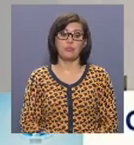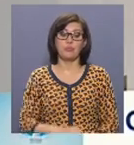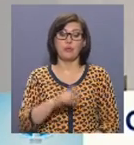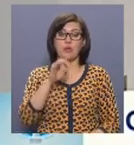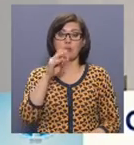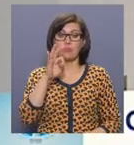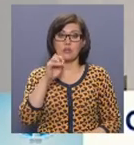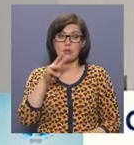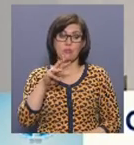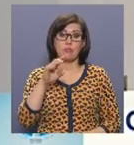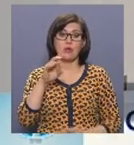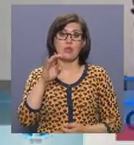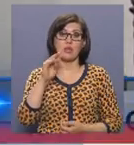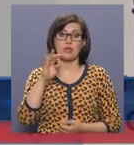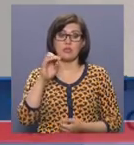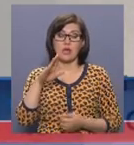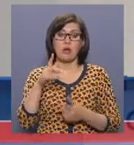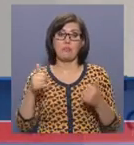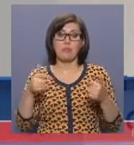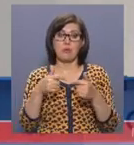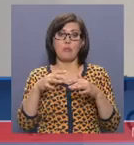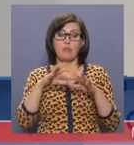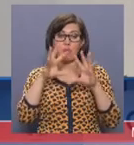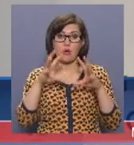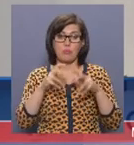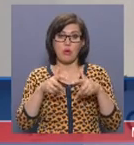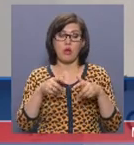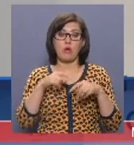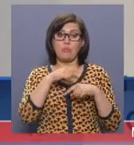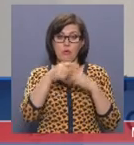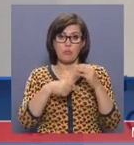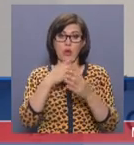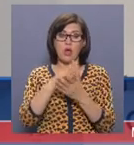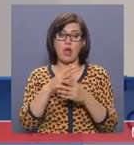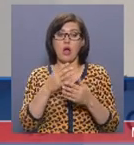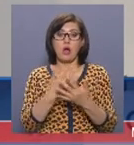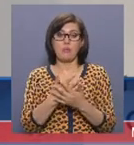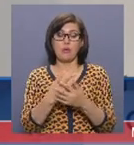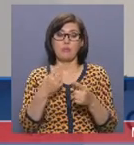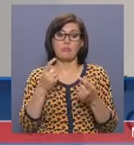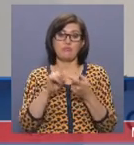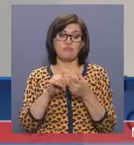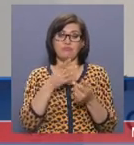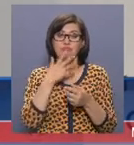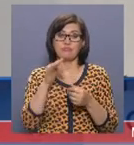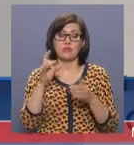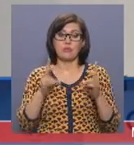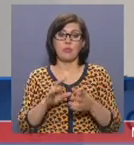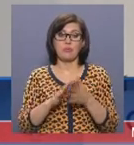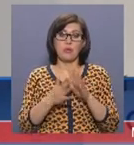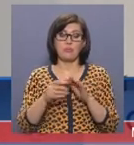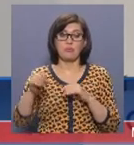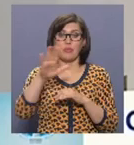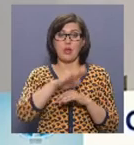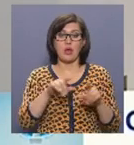терроризм. Экстремизм мен ланкестік әрекеттер бүкіл әлемді қамтады. Қоғам бір-бірінен алшақтап барады. Бүгінгі таңда террорлық жағдайлар